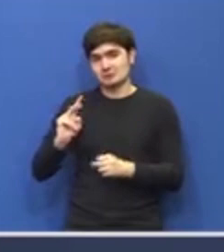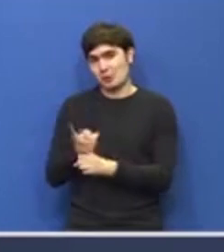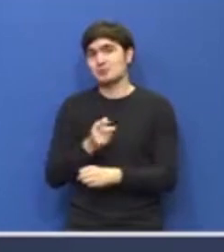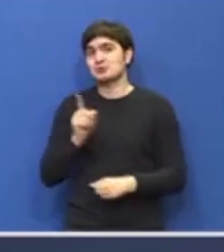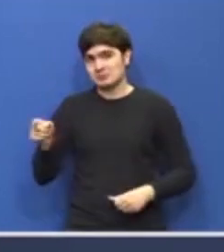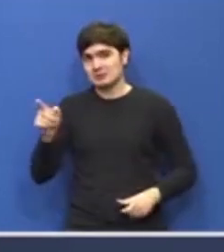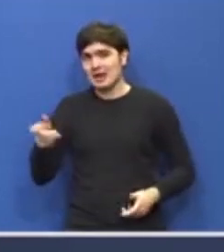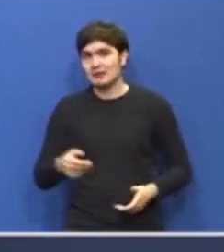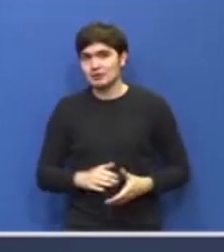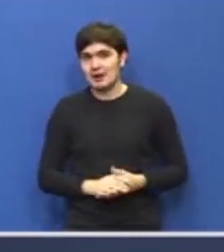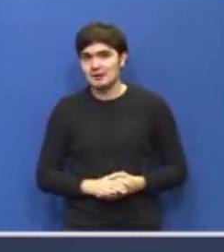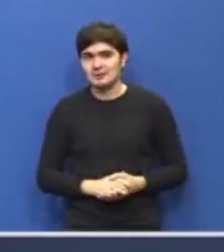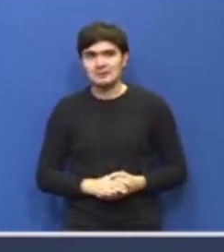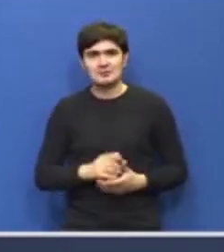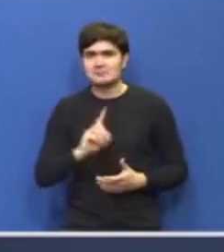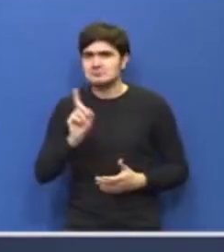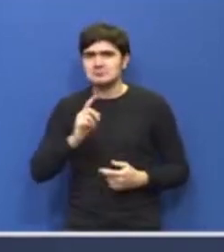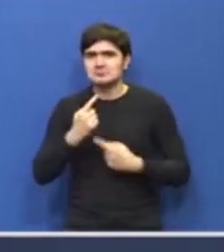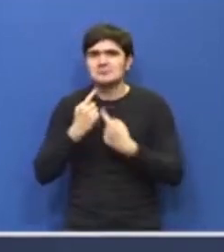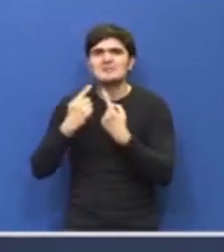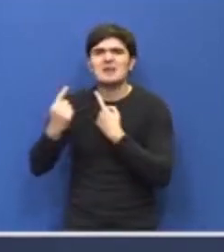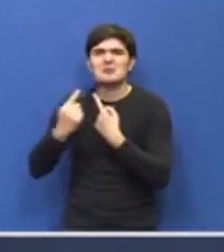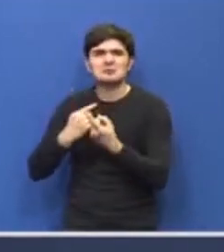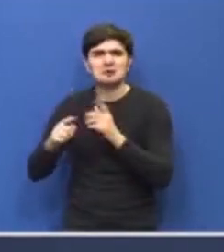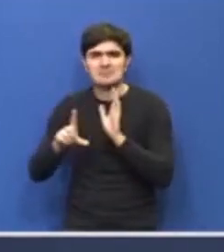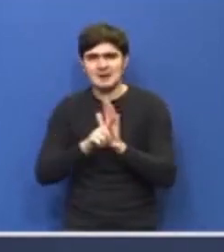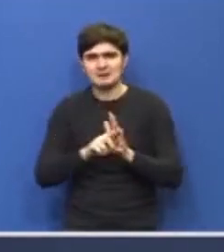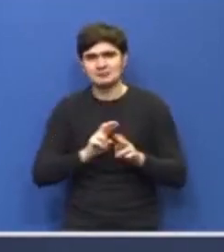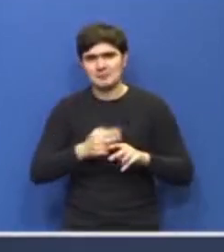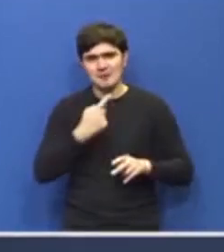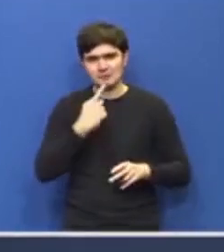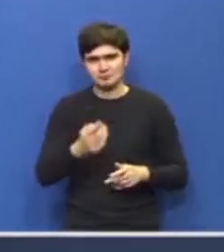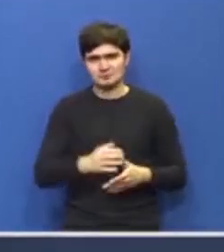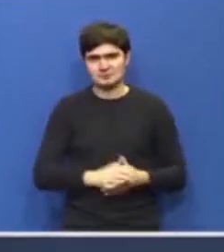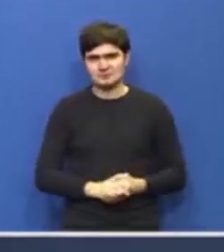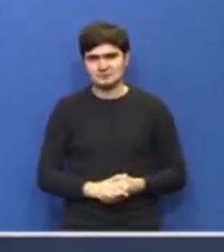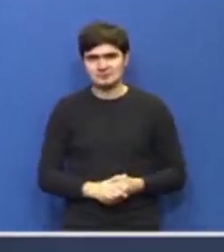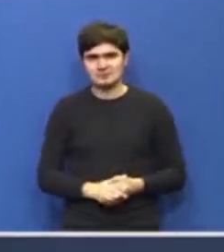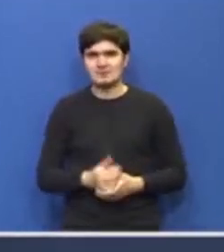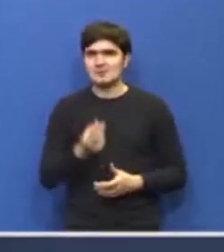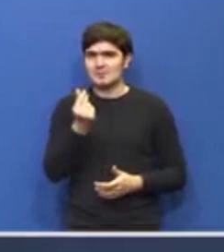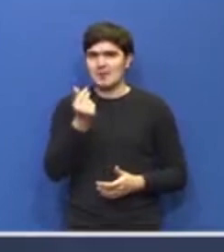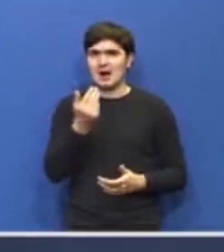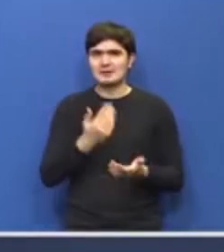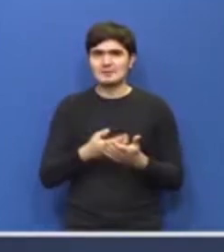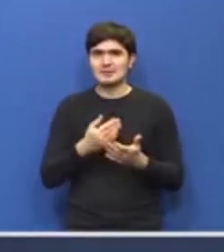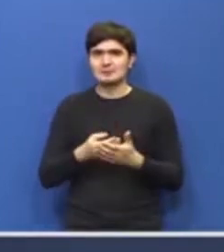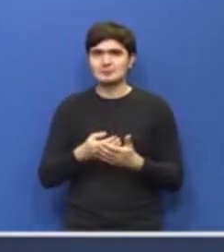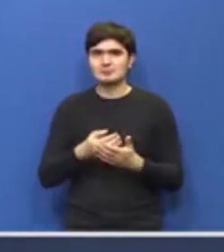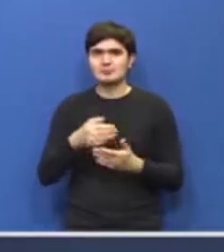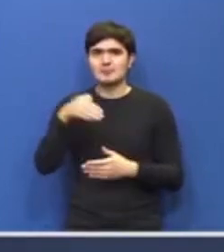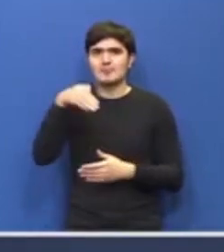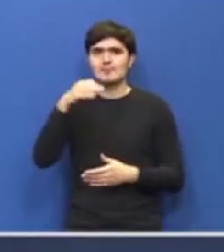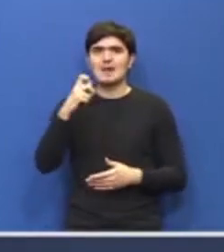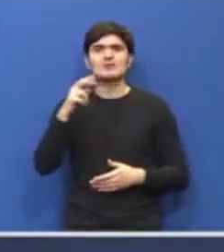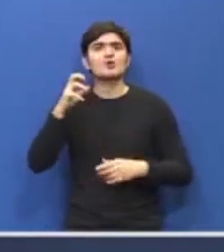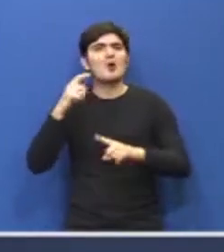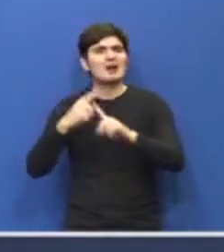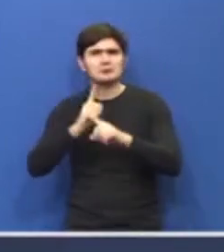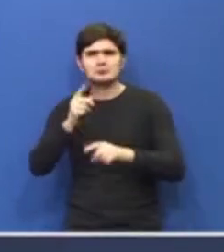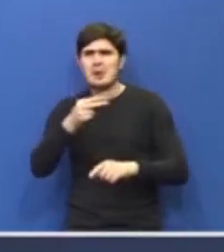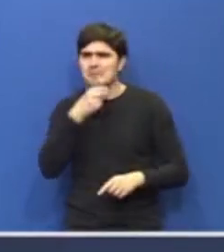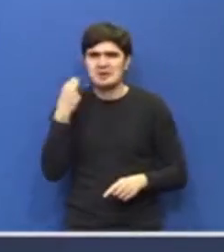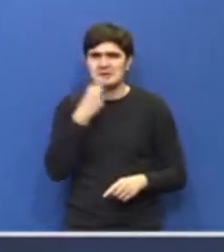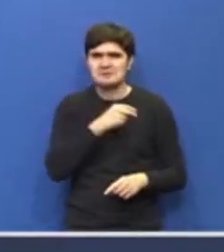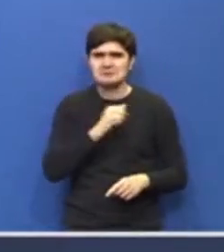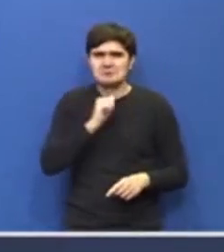dumnealui. Nu negociem legea, așa cum spuneam, iar bani, Metrorex nu a beneficiat de când a expirat acest contract de